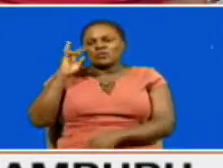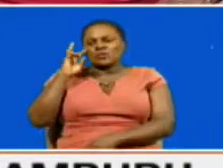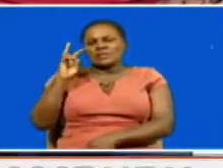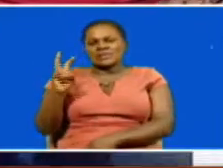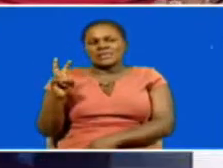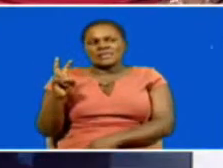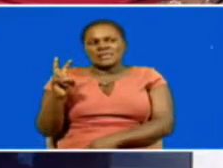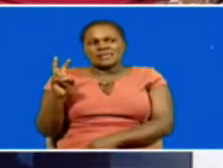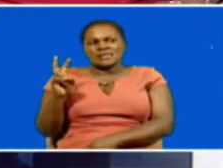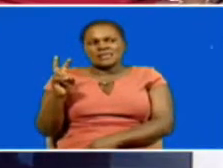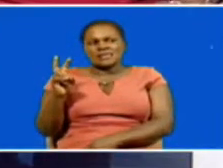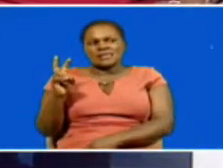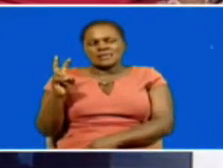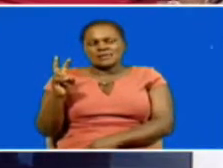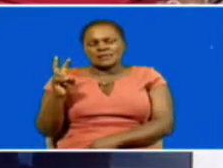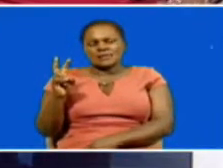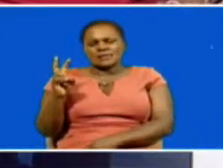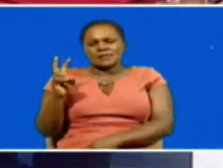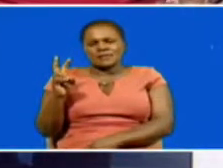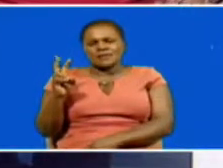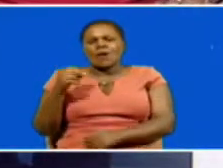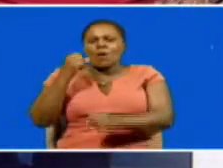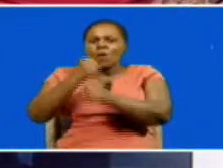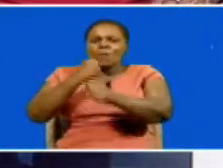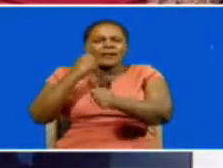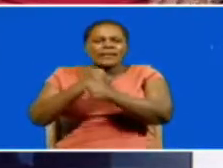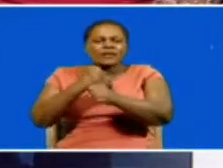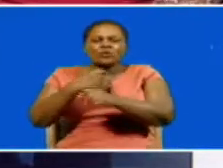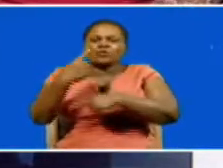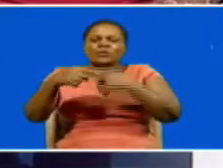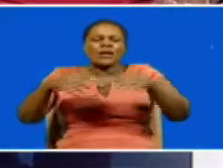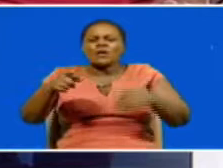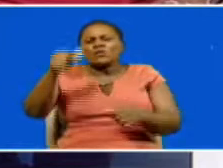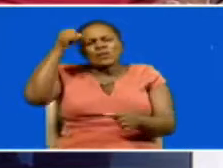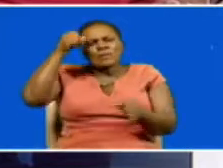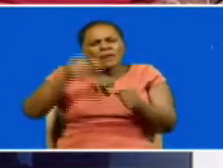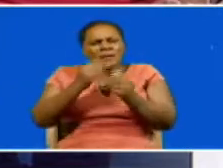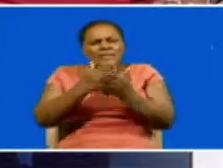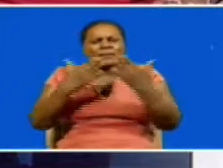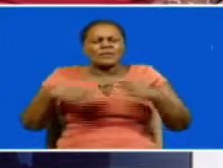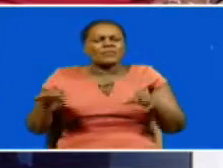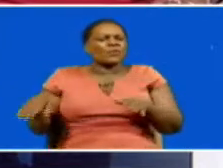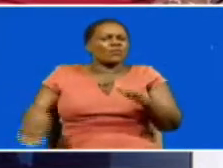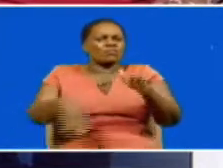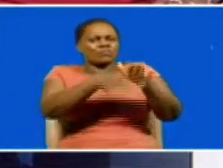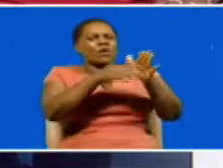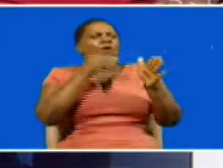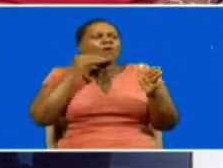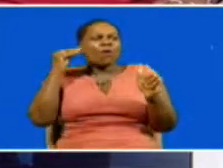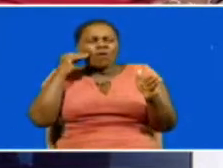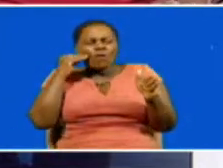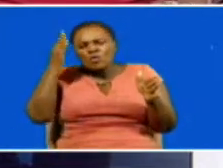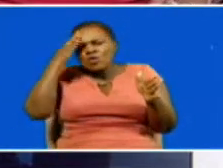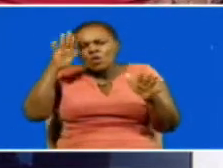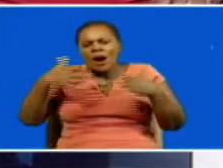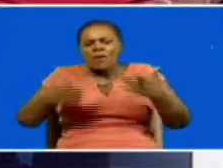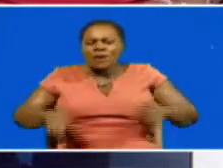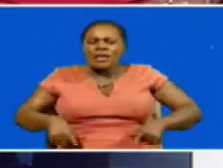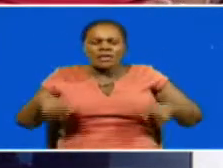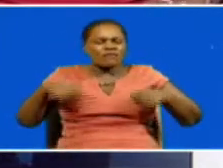taarifa za kila baada kweli kuhusiana na operation ambayo imekuwa ikiendelea. Unakumbuka kuna watu walihamishwa makwao, hatujui hatima yao iko